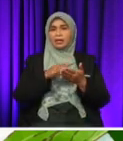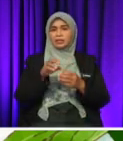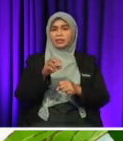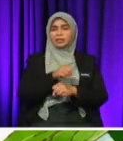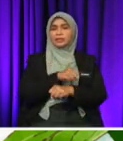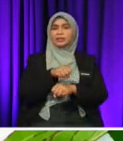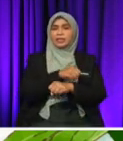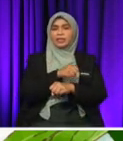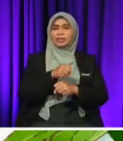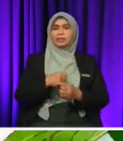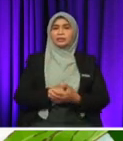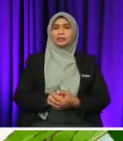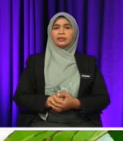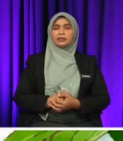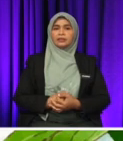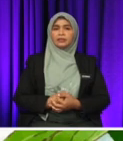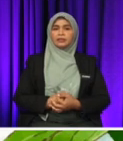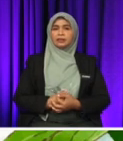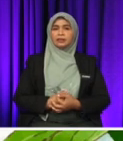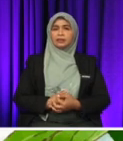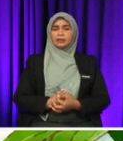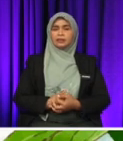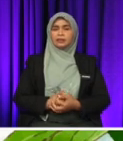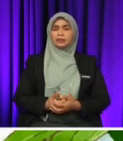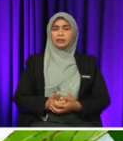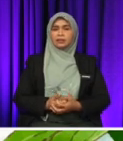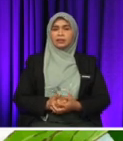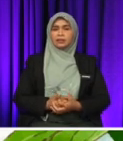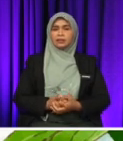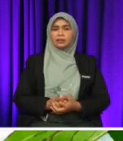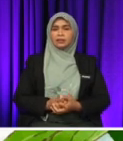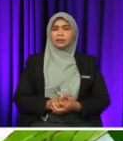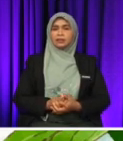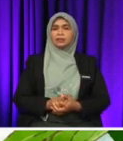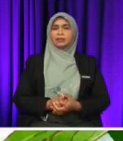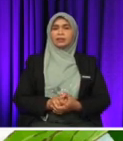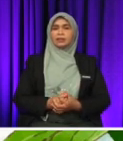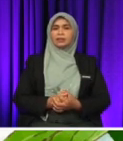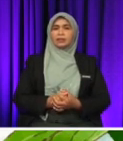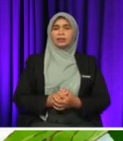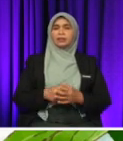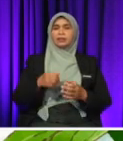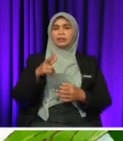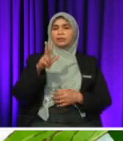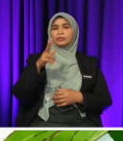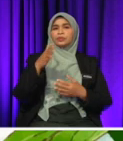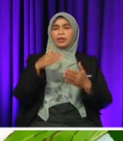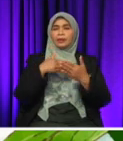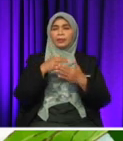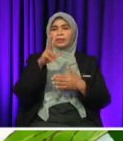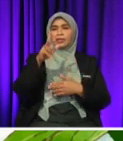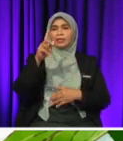perlakuan watak kepada individu tersebut pun glaukoma itu telah hampir 3 dekat membawa